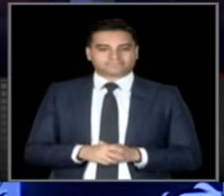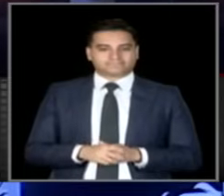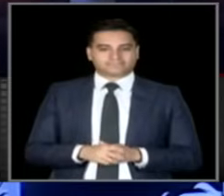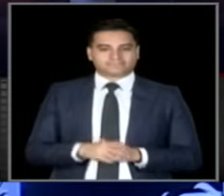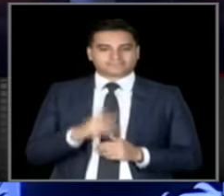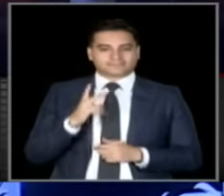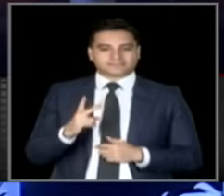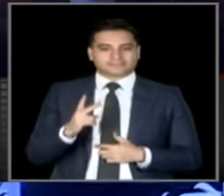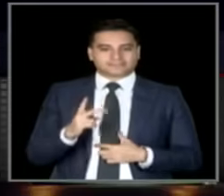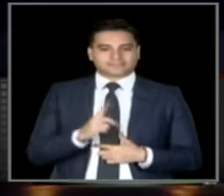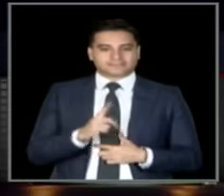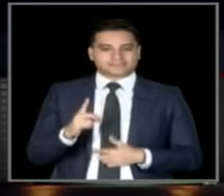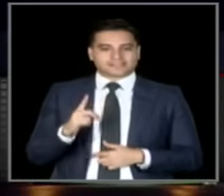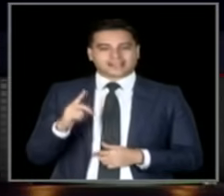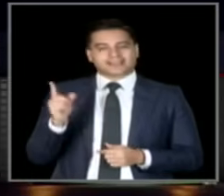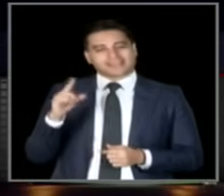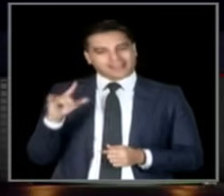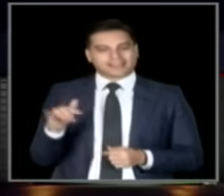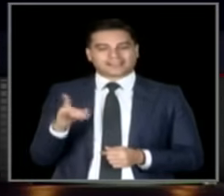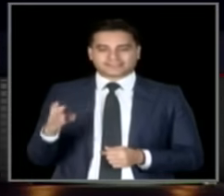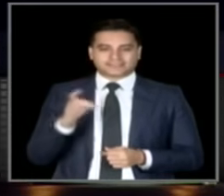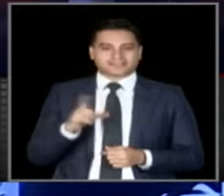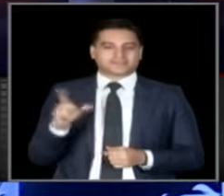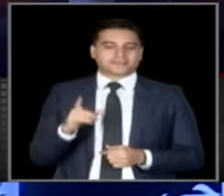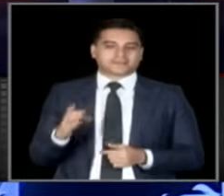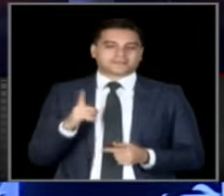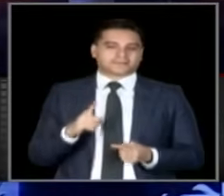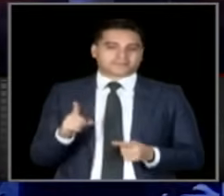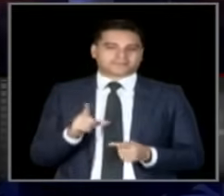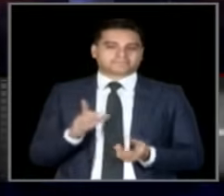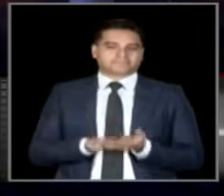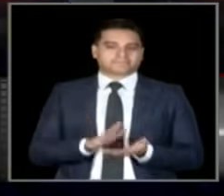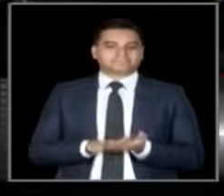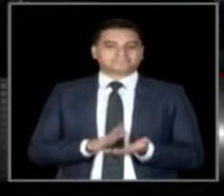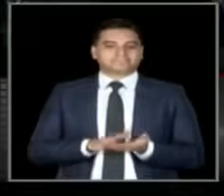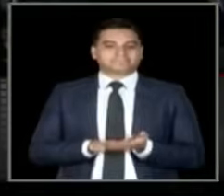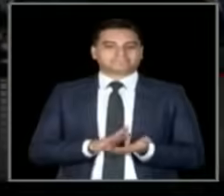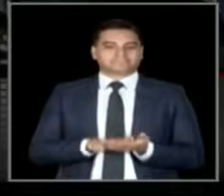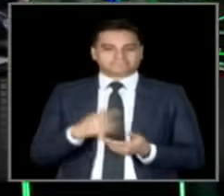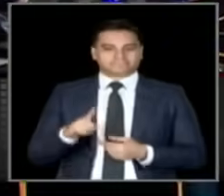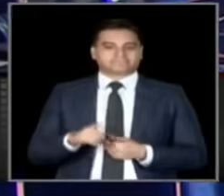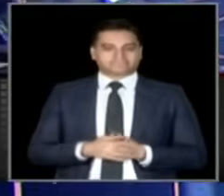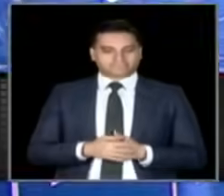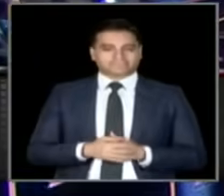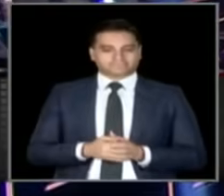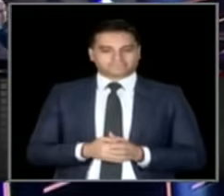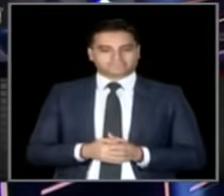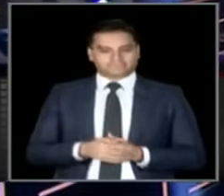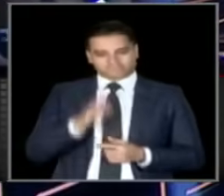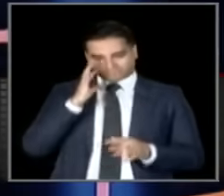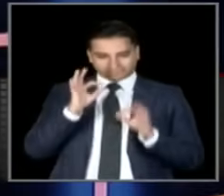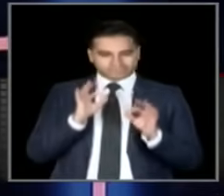اتنين. ندى برافو عليك، اتنين فعلا إجابة صحيحة، برافو يا ندى. هي دي سرعة